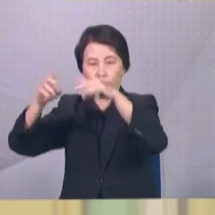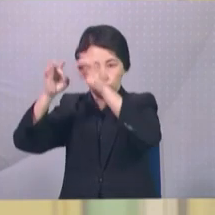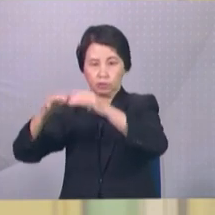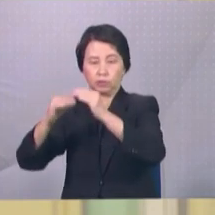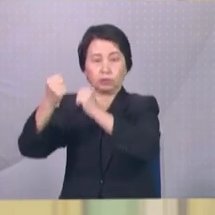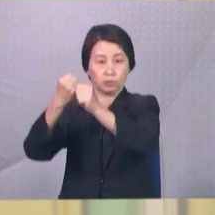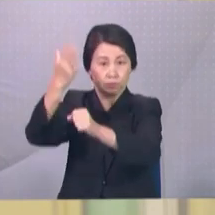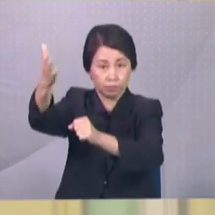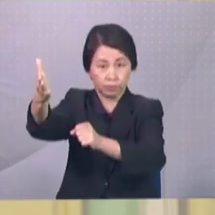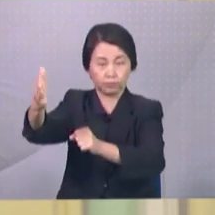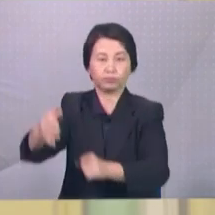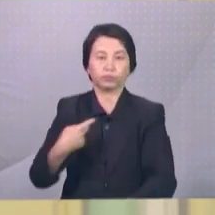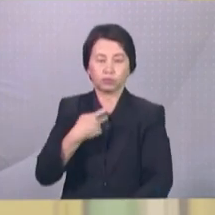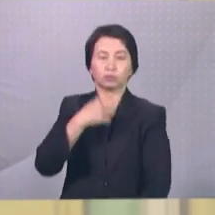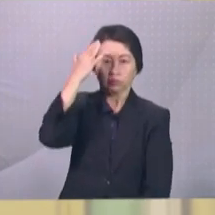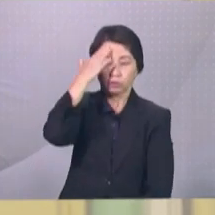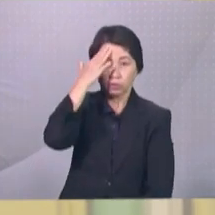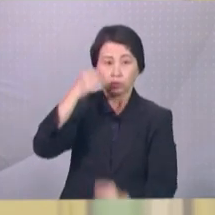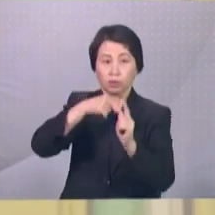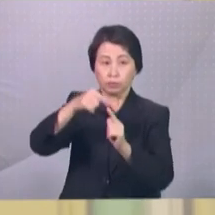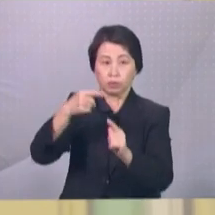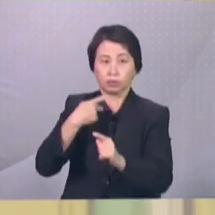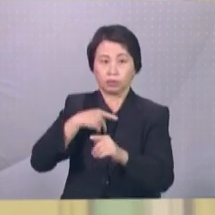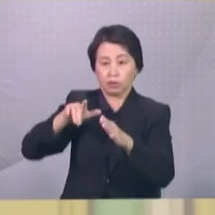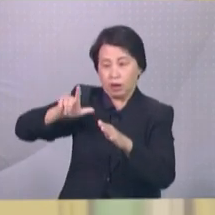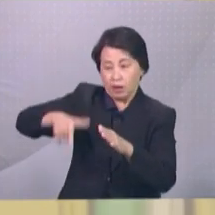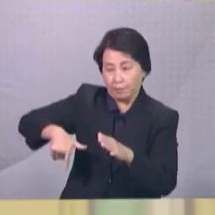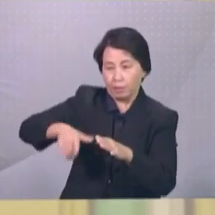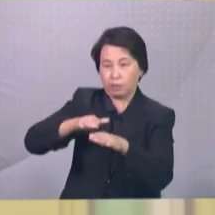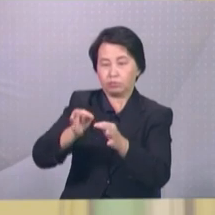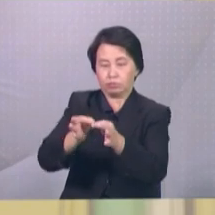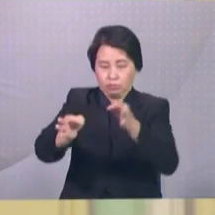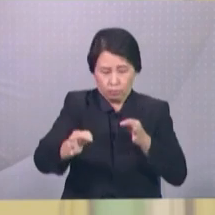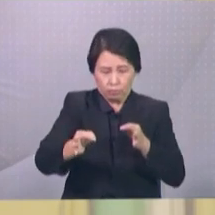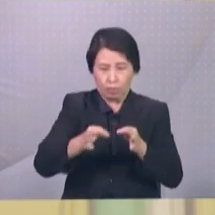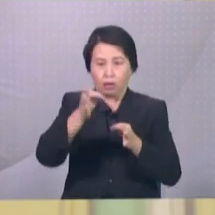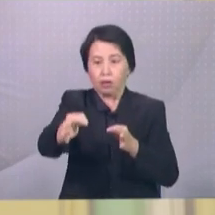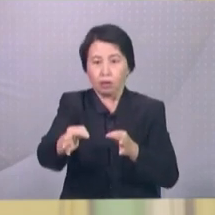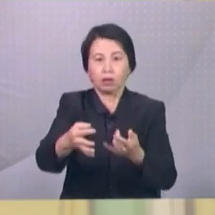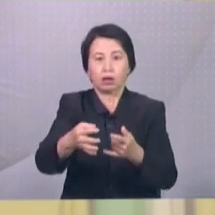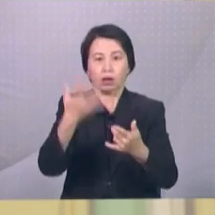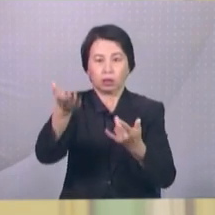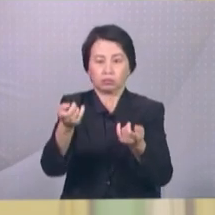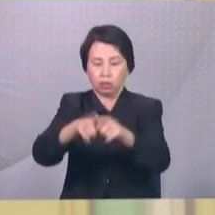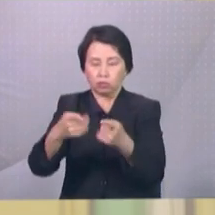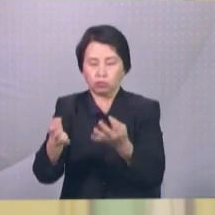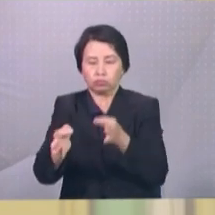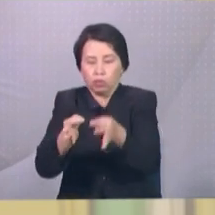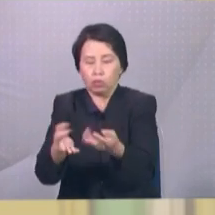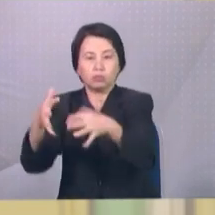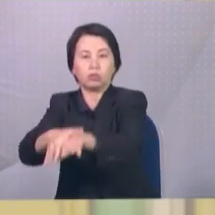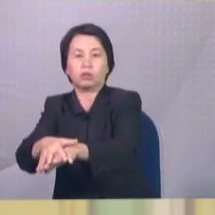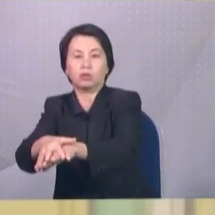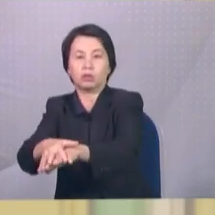seterusnya. Jadi kita teliti sebab kita tahu apabila kita lambatkan satu-satu penggal, maka akan berlaku pertindihan. Tapi kaedah, banyak